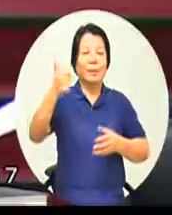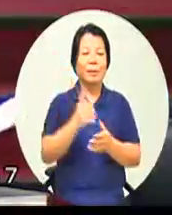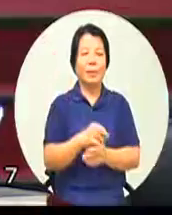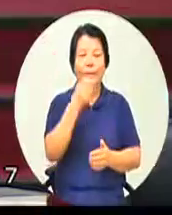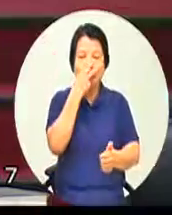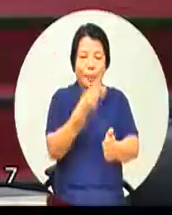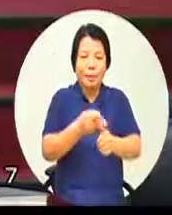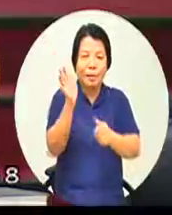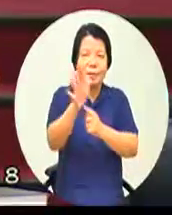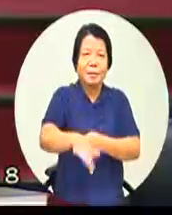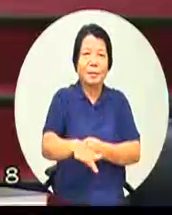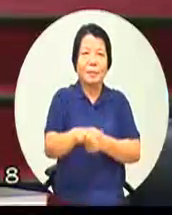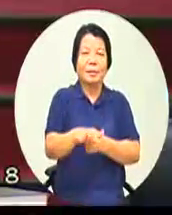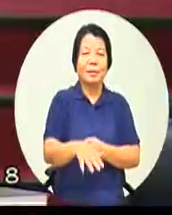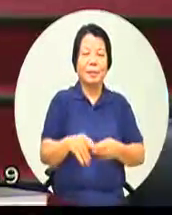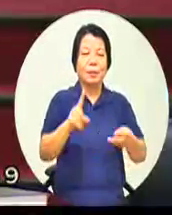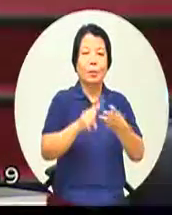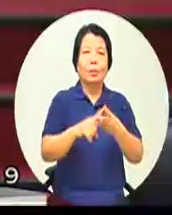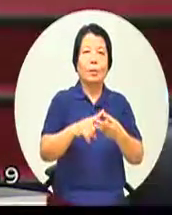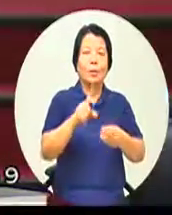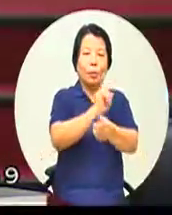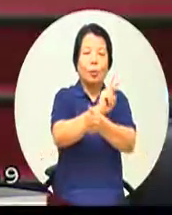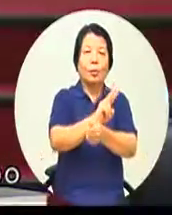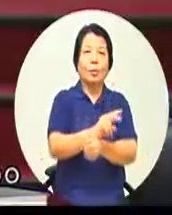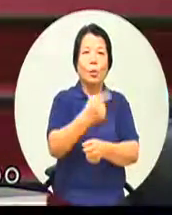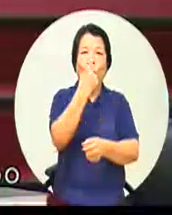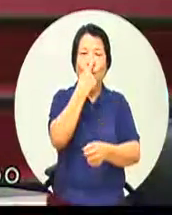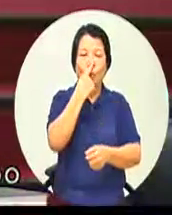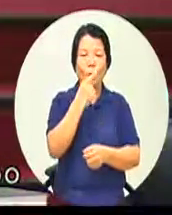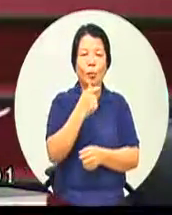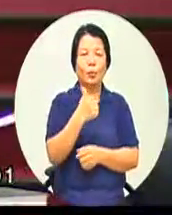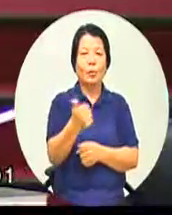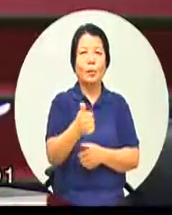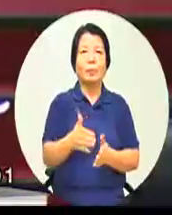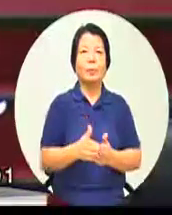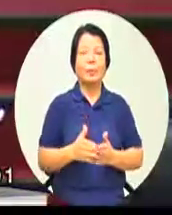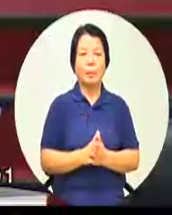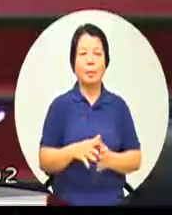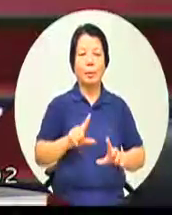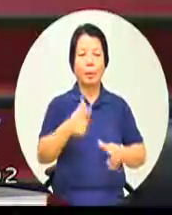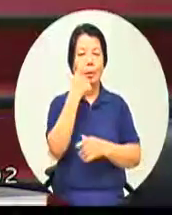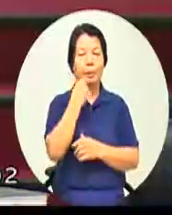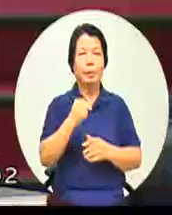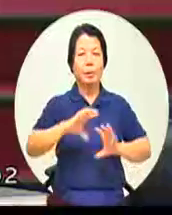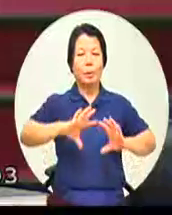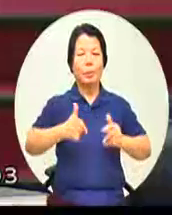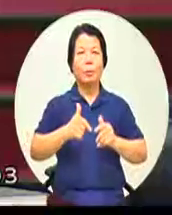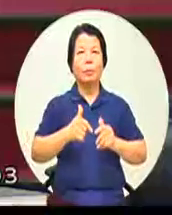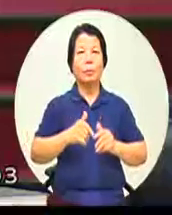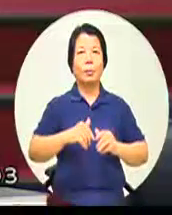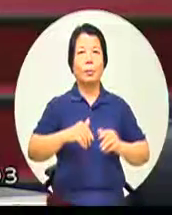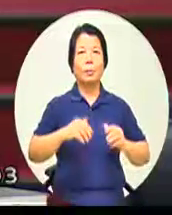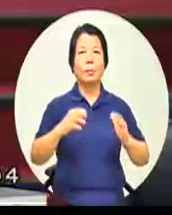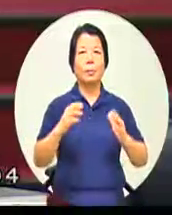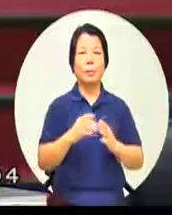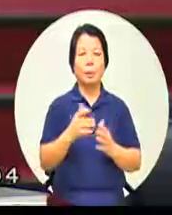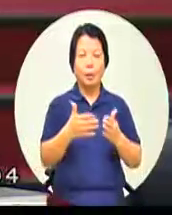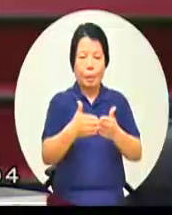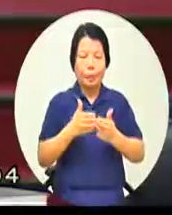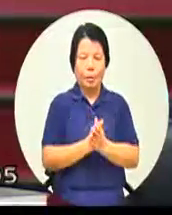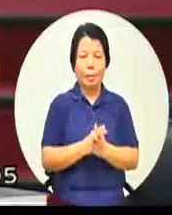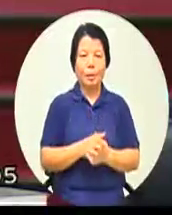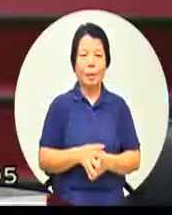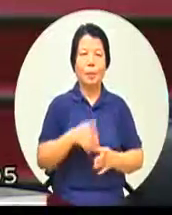伫咧大巴黎事件，余清芳啊用大明珠笔国啊照当机献话要推翻日